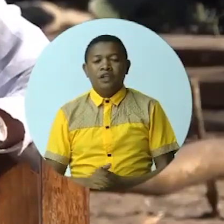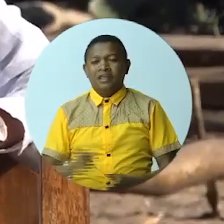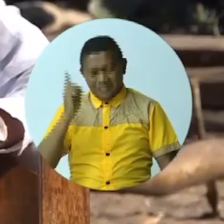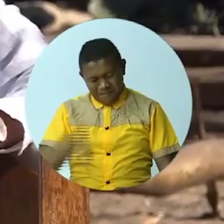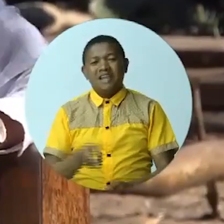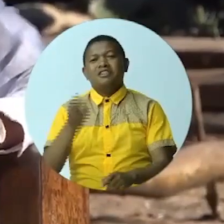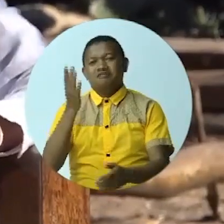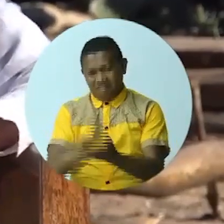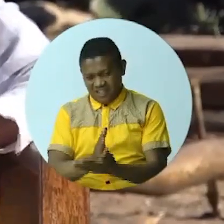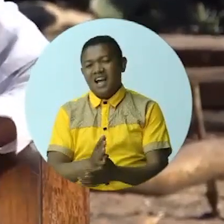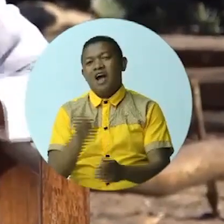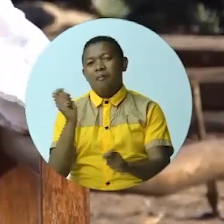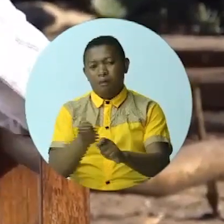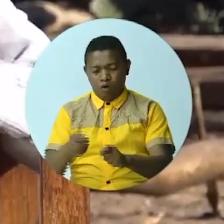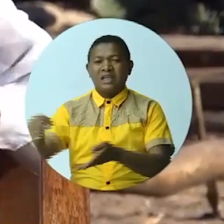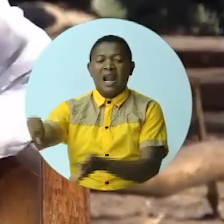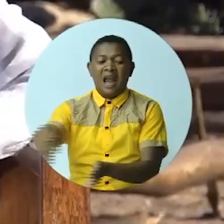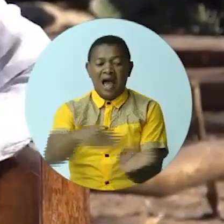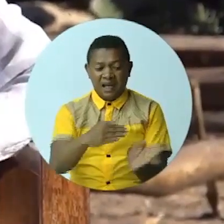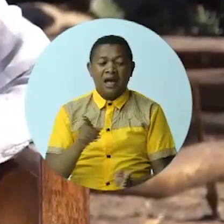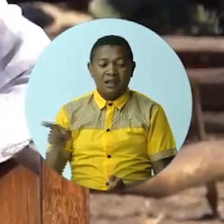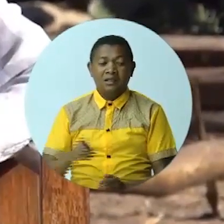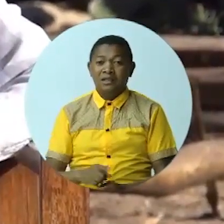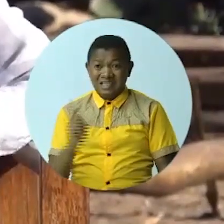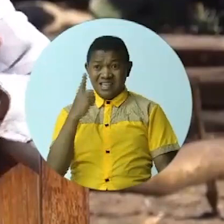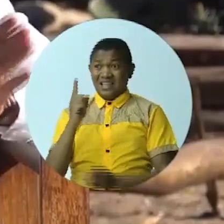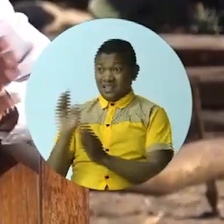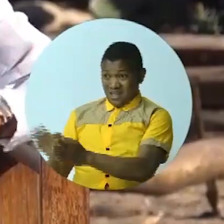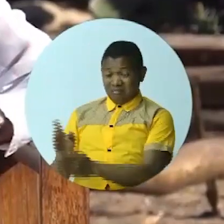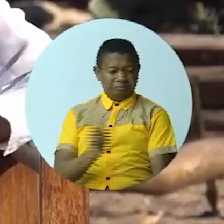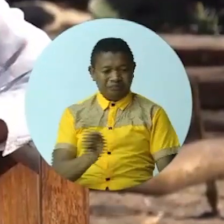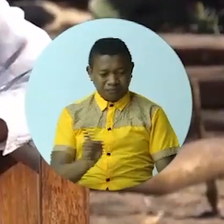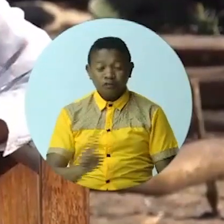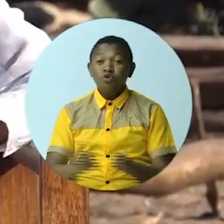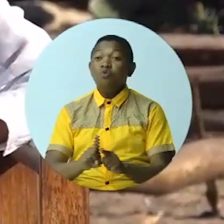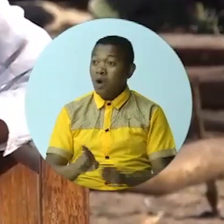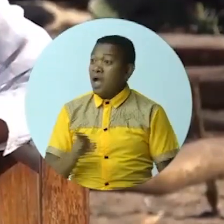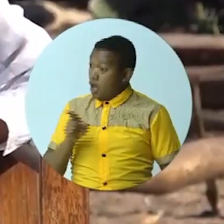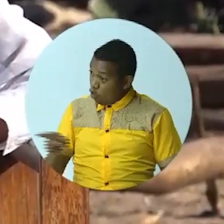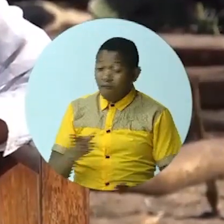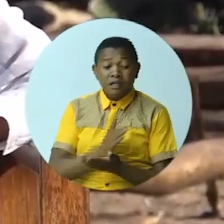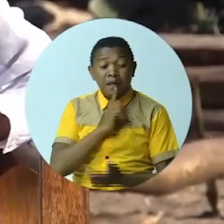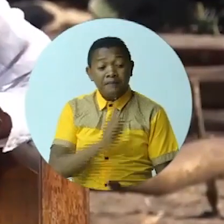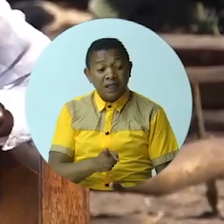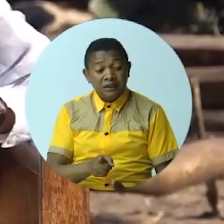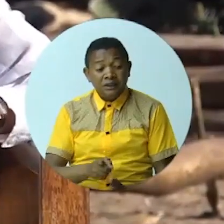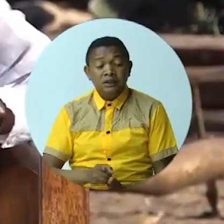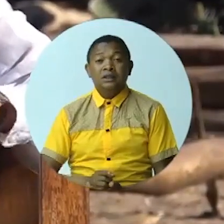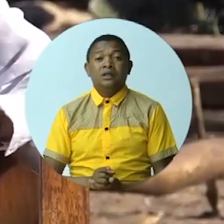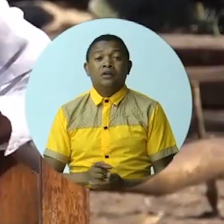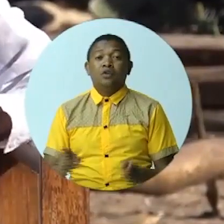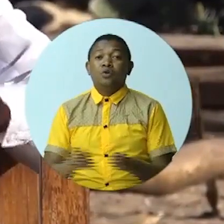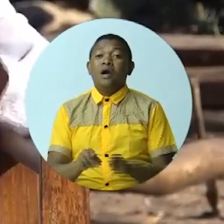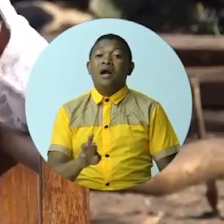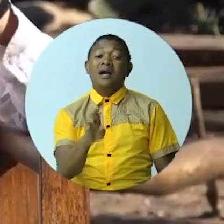amboartsika izany rn13 zany fa tsy izay ihany fa efa nteny ihany koa ianao teo ny